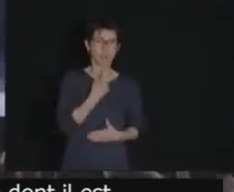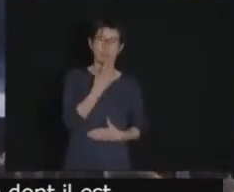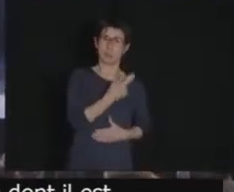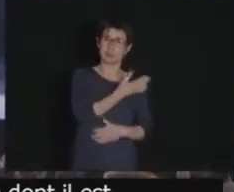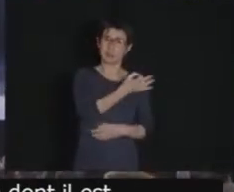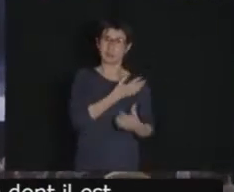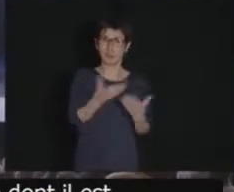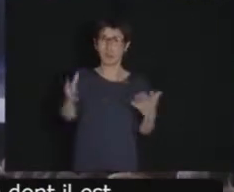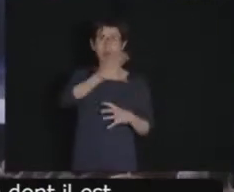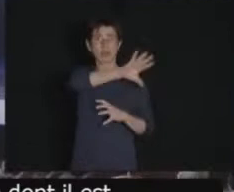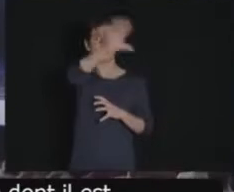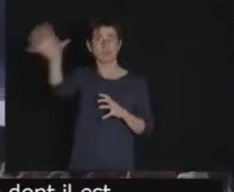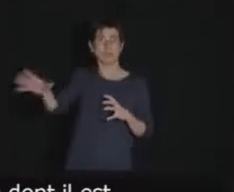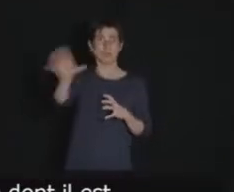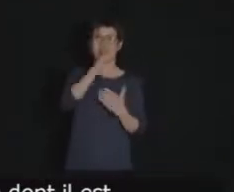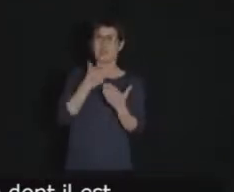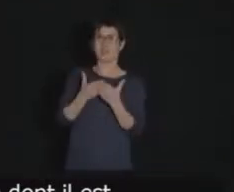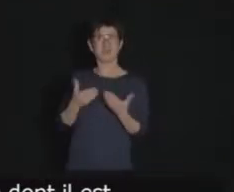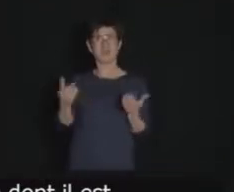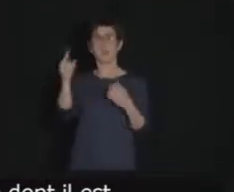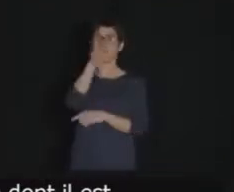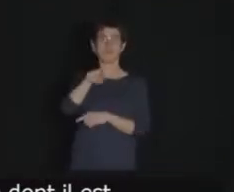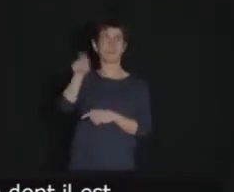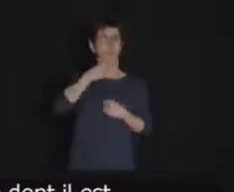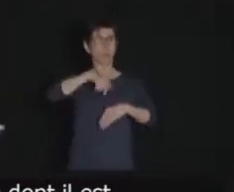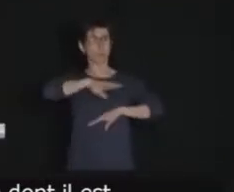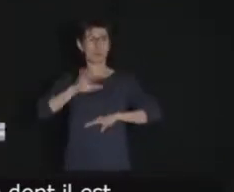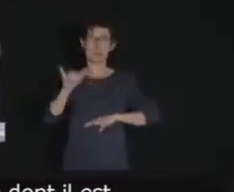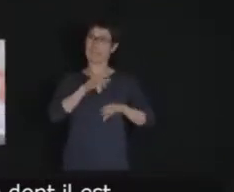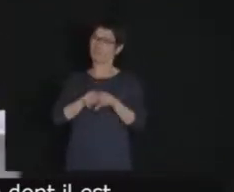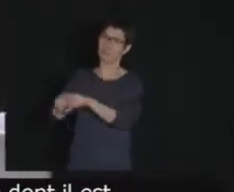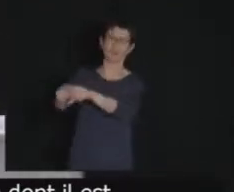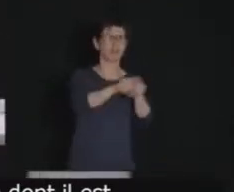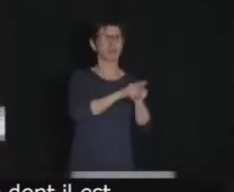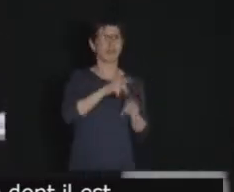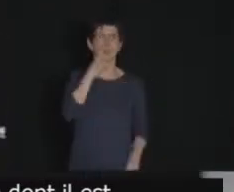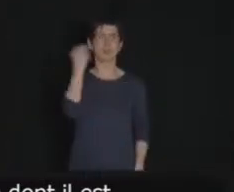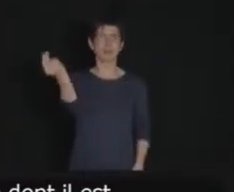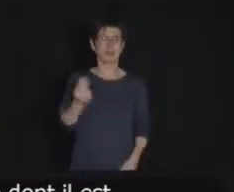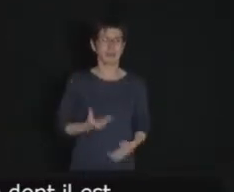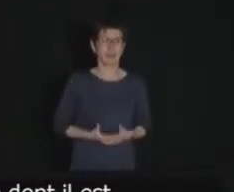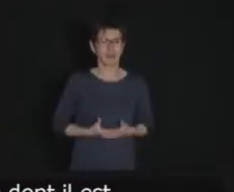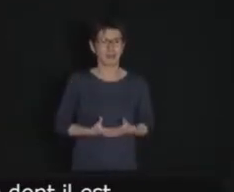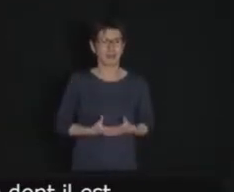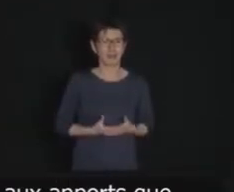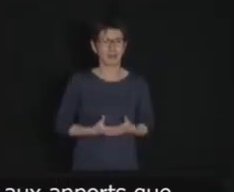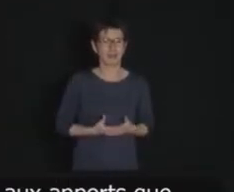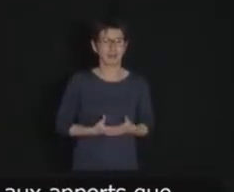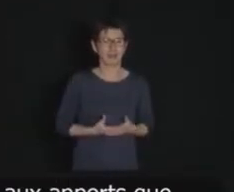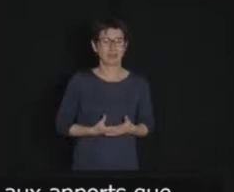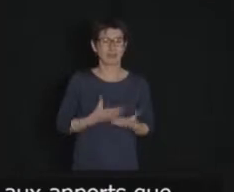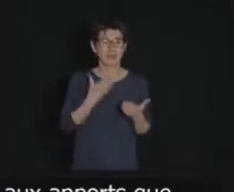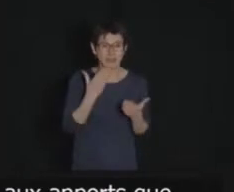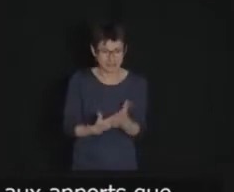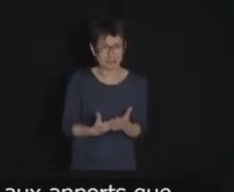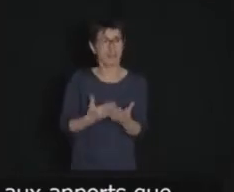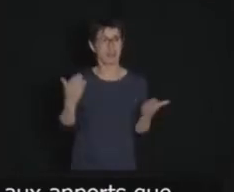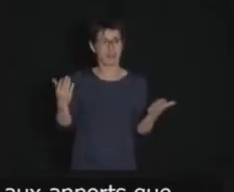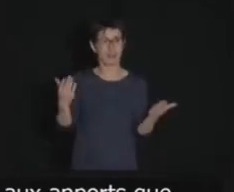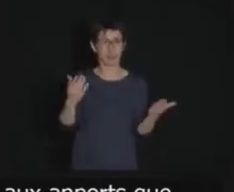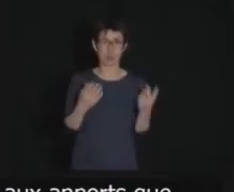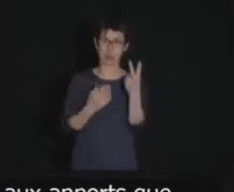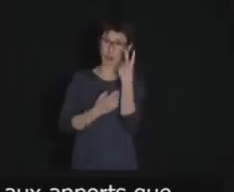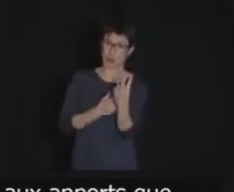présent sur l'espace, qui dit que l'espace est un bien commun à toute l'humanité. Et c'est pourquoi cet espace nous rapproche.